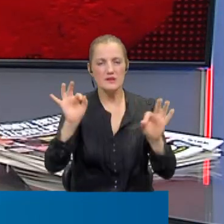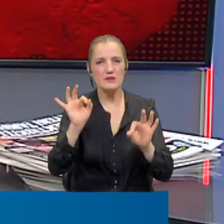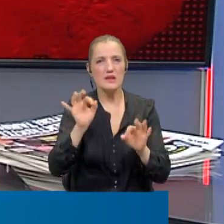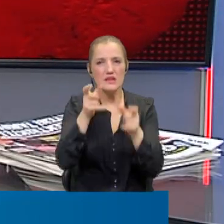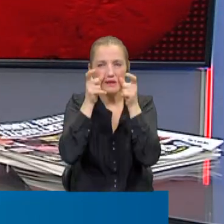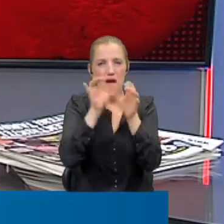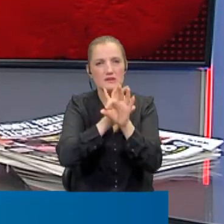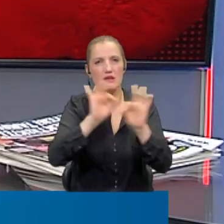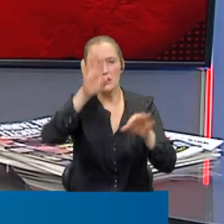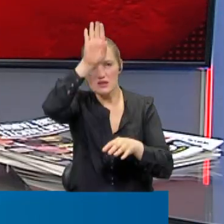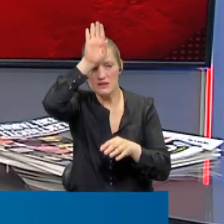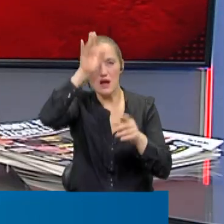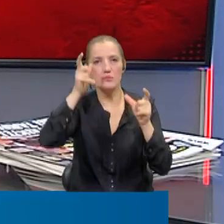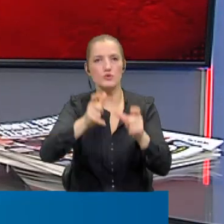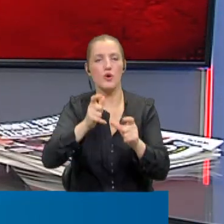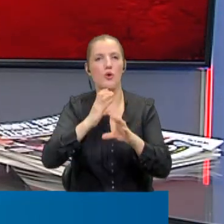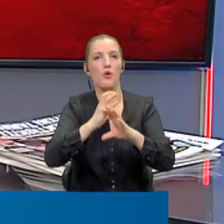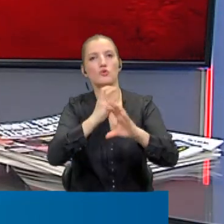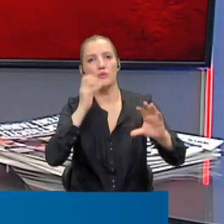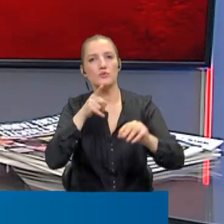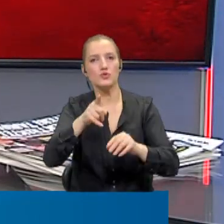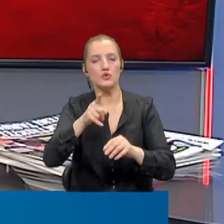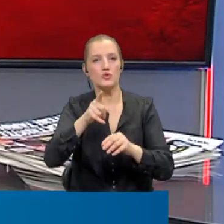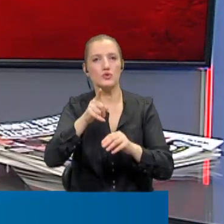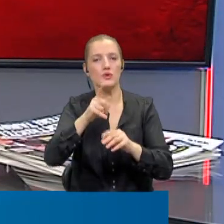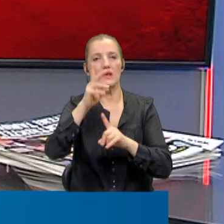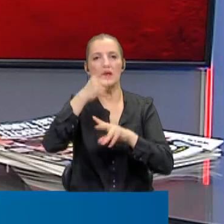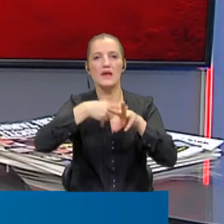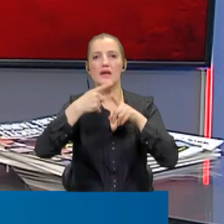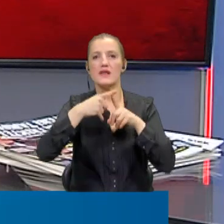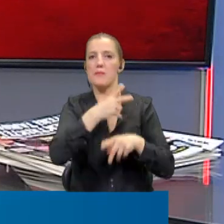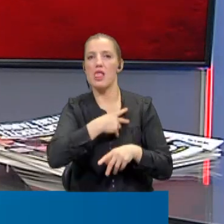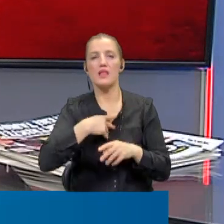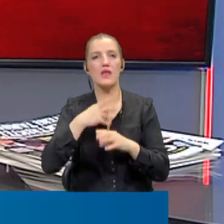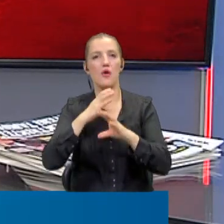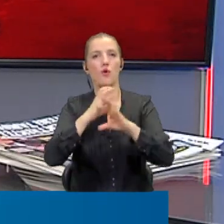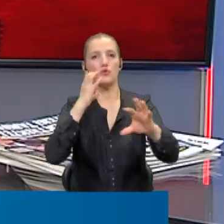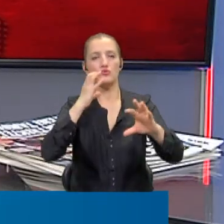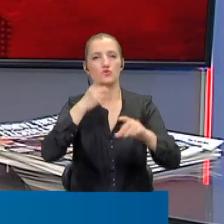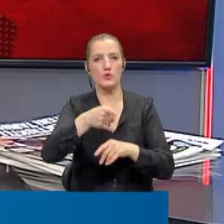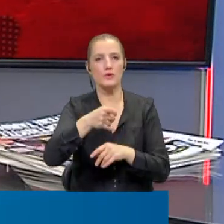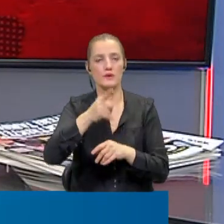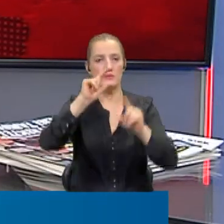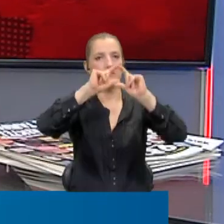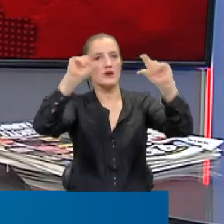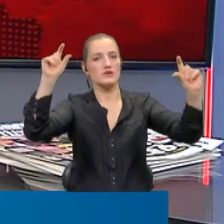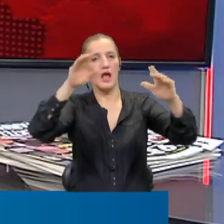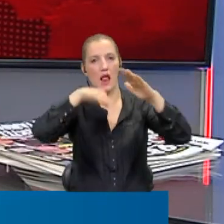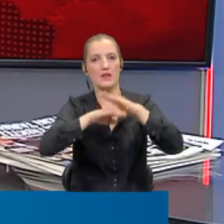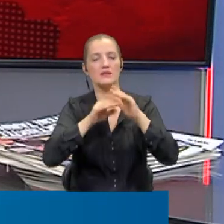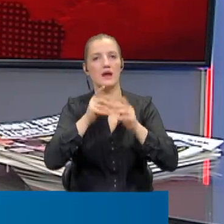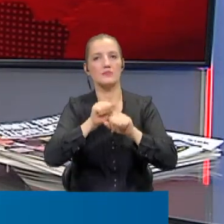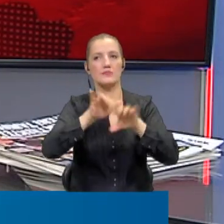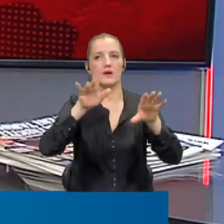oluyordu İstanbul'da otobüsü tepemizde Yiğit otobüsü tepemizde başlığı altında verilmiş